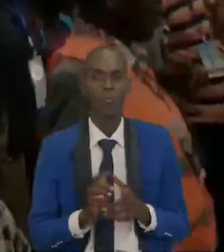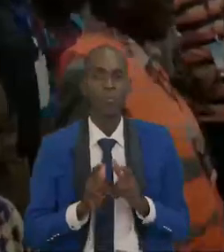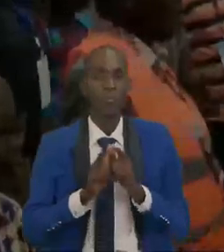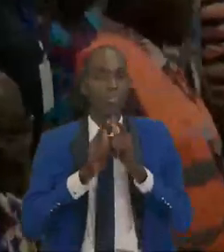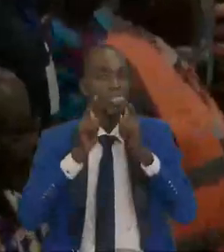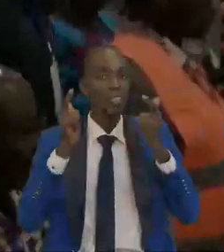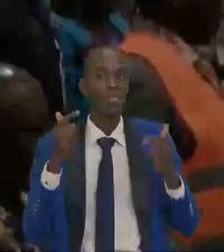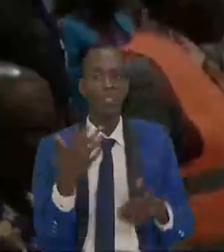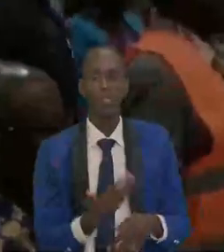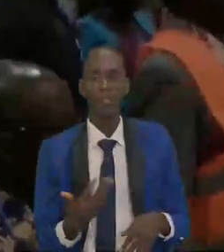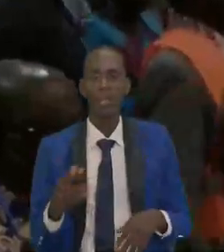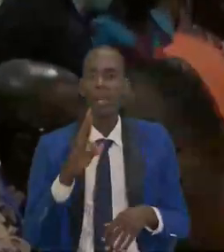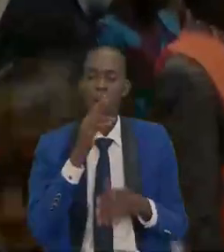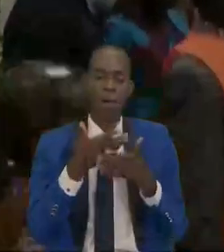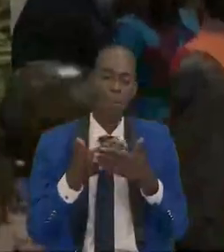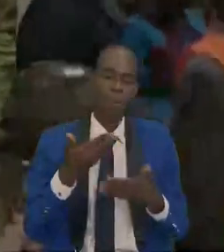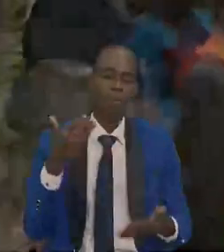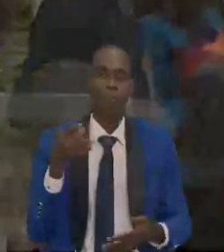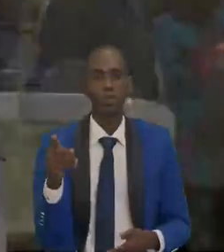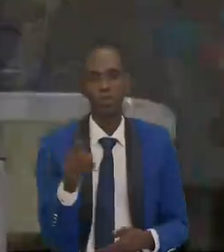De grandes choses sont devant toi.